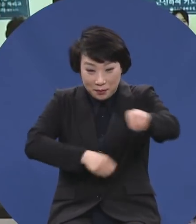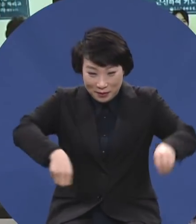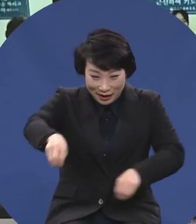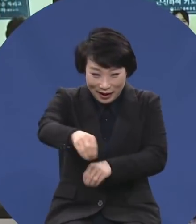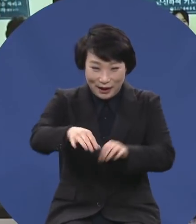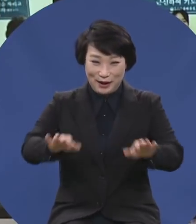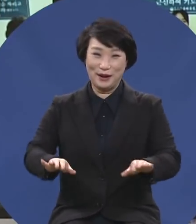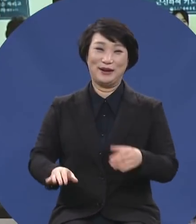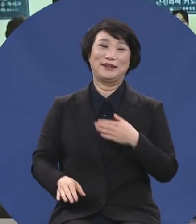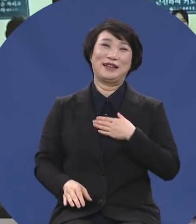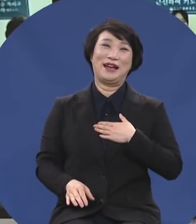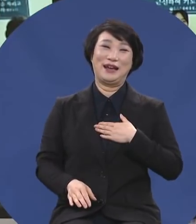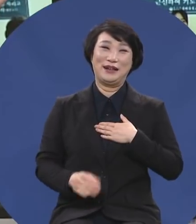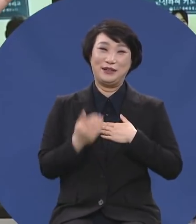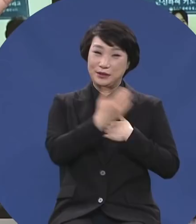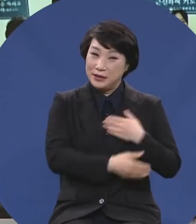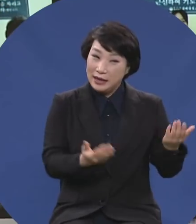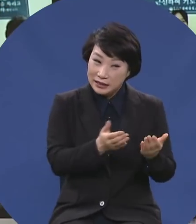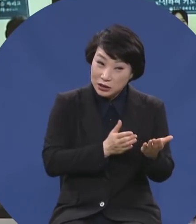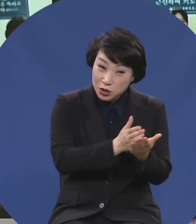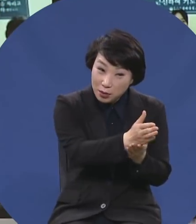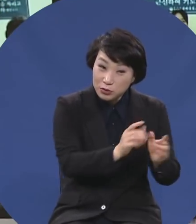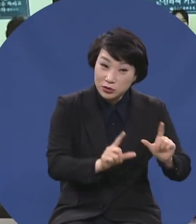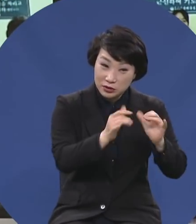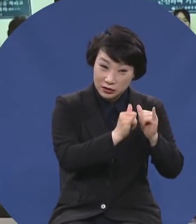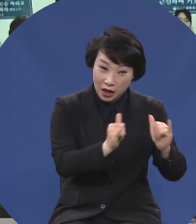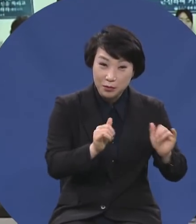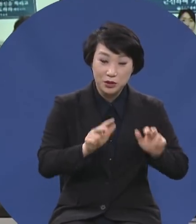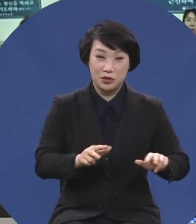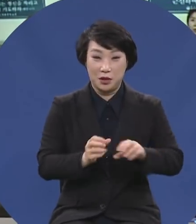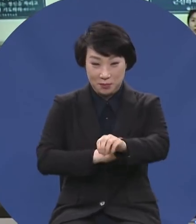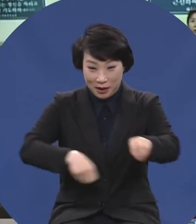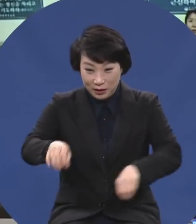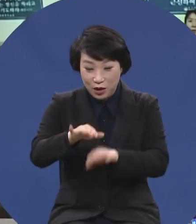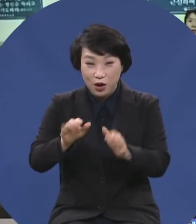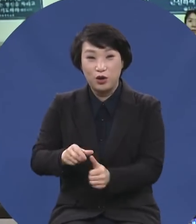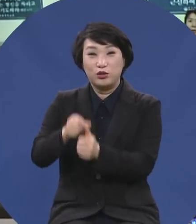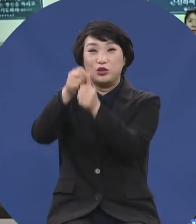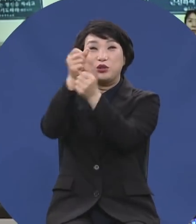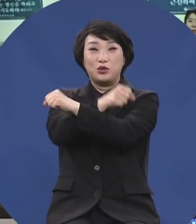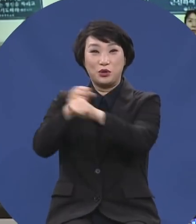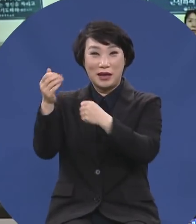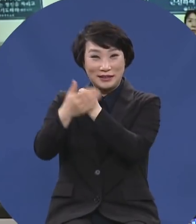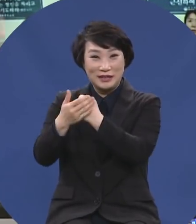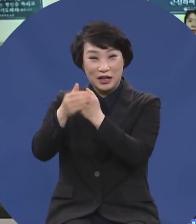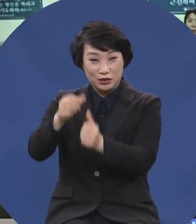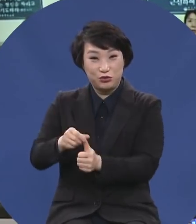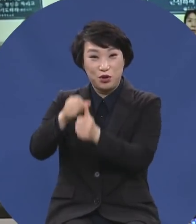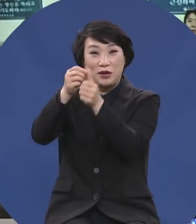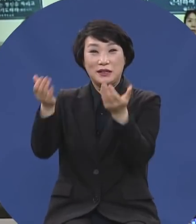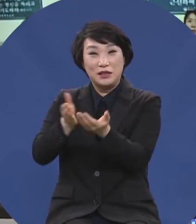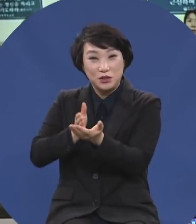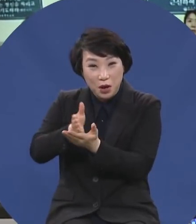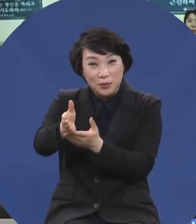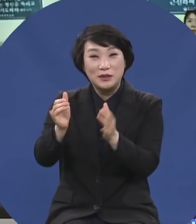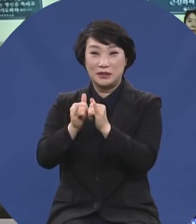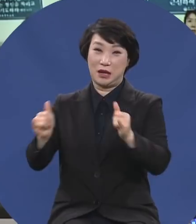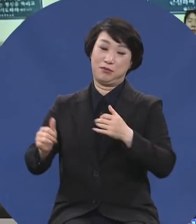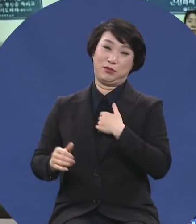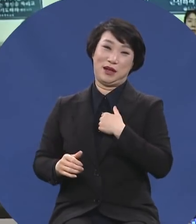순간, 육신의 사건 중심의 사람이 구속의 은총의 구원의 사건 중심의